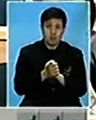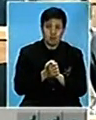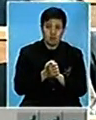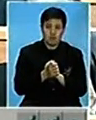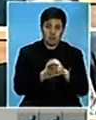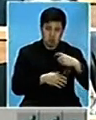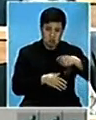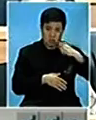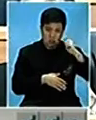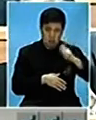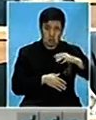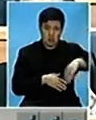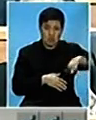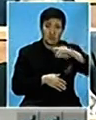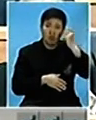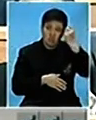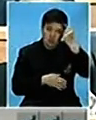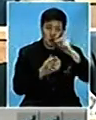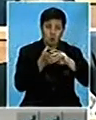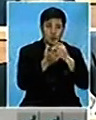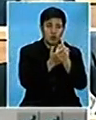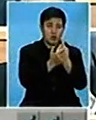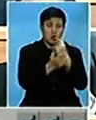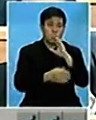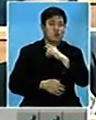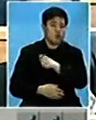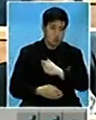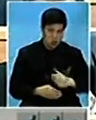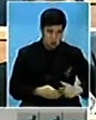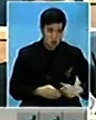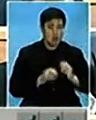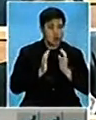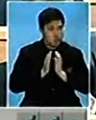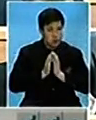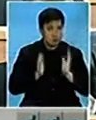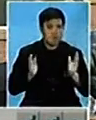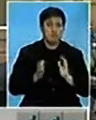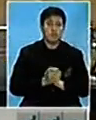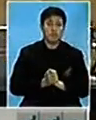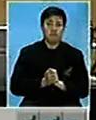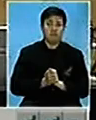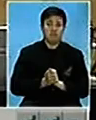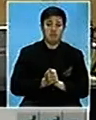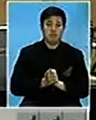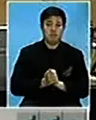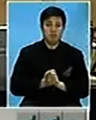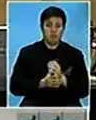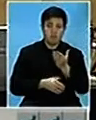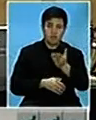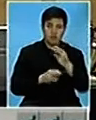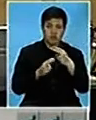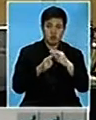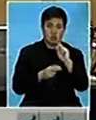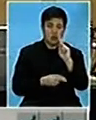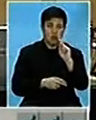าศาลนั้นทุกคนเข้าใจว่าเป็นตัวแทนของพระมหากษัตริย์ขอกราบขอบพระคุณครับ เชิญอาจารย์กน